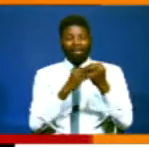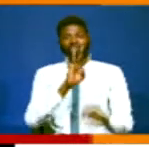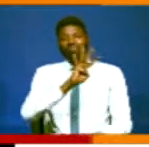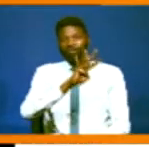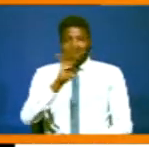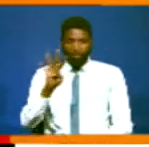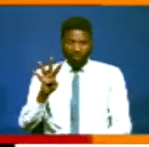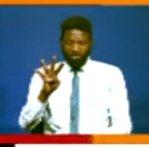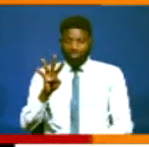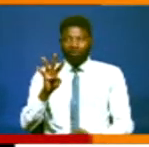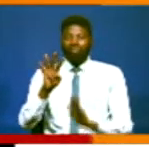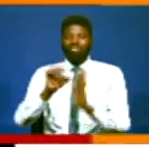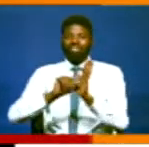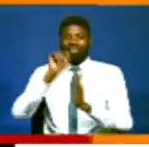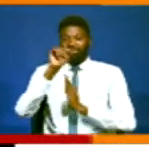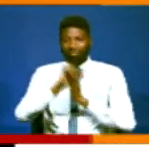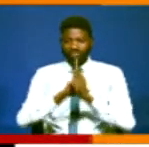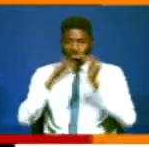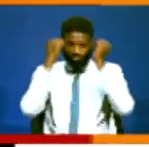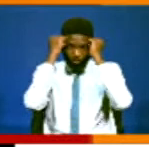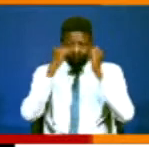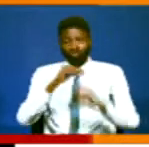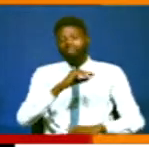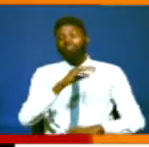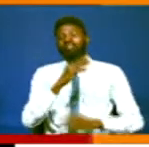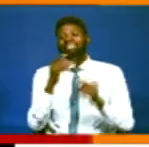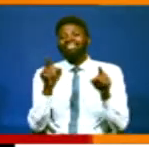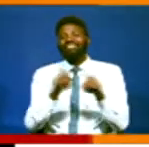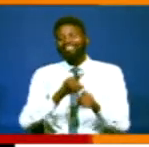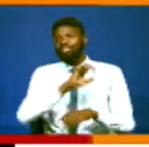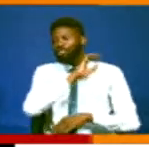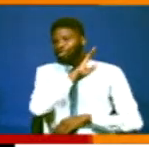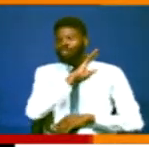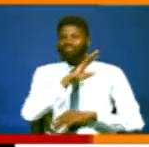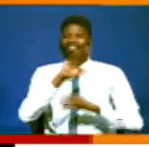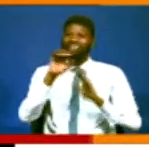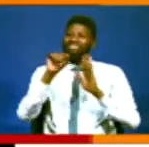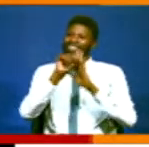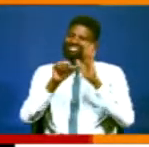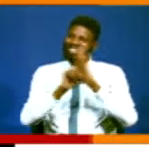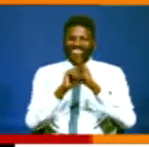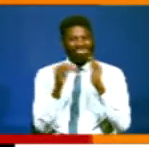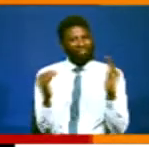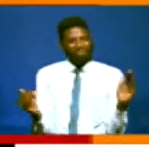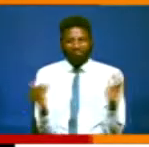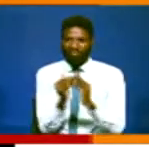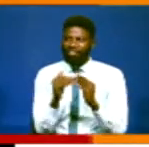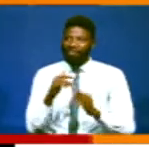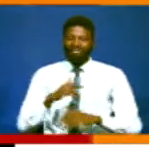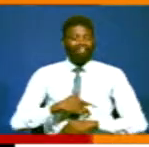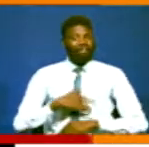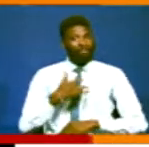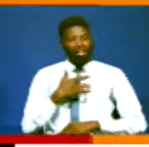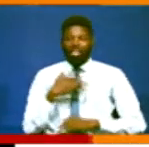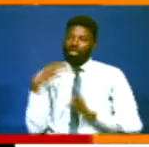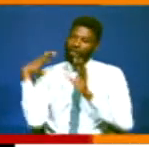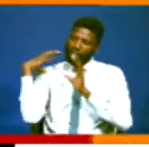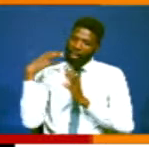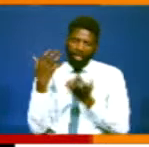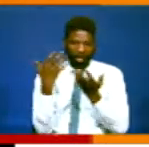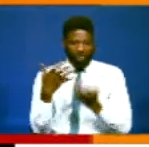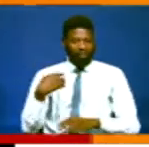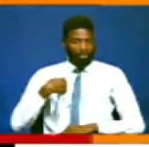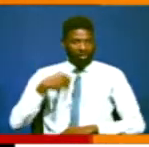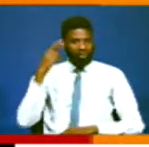kwamba masomo ni mengi, yani wamelemewa tu. Na nakumbuka kuna wakati fulani